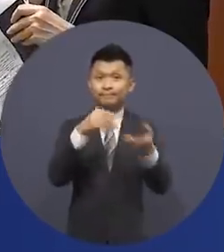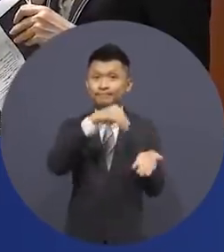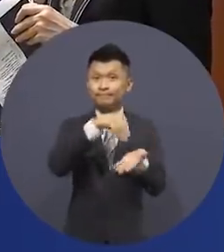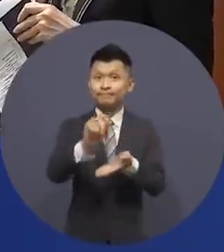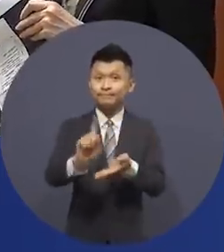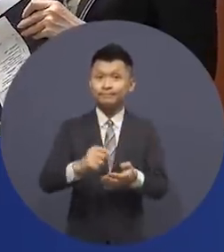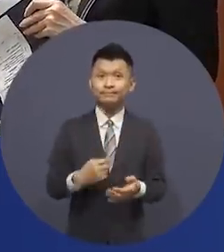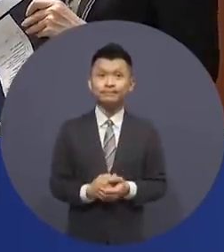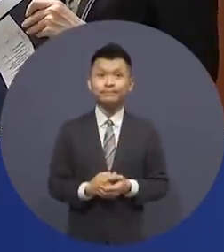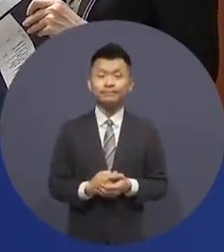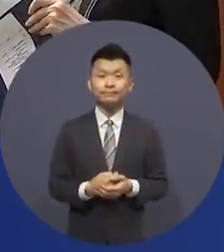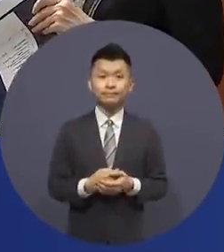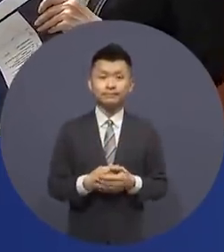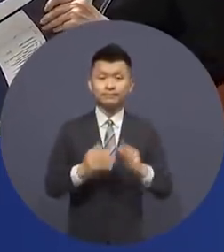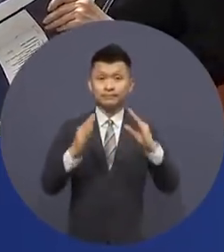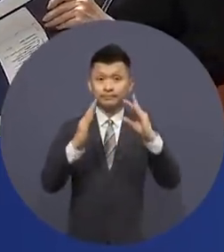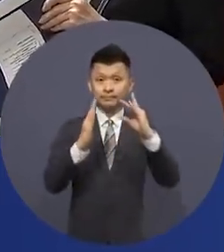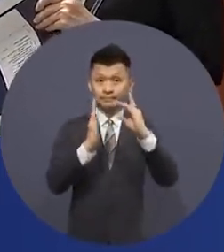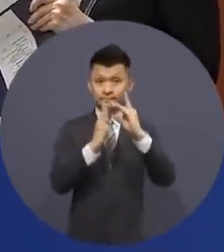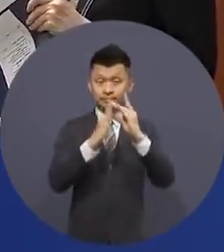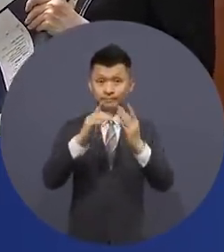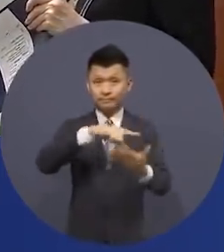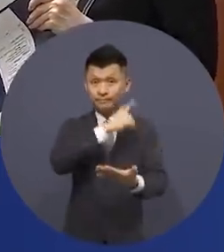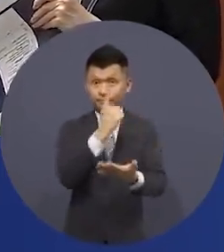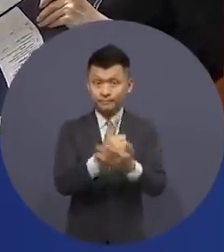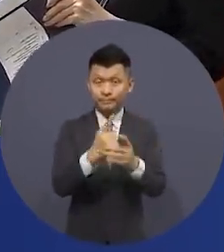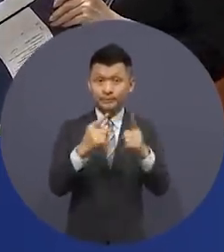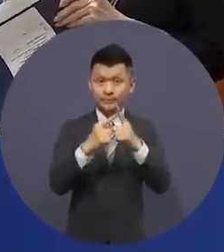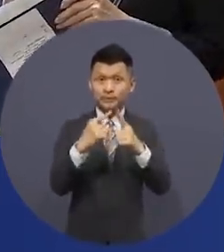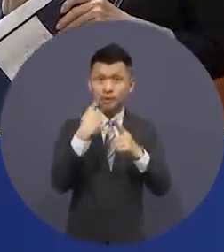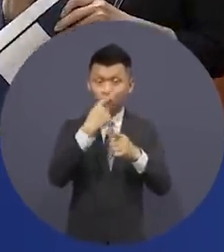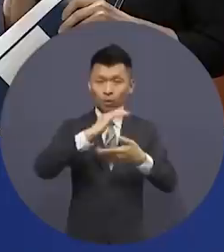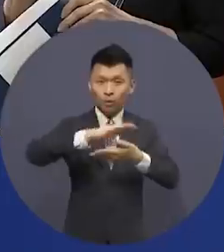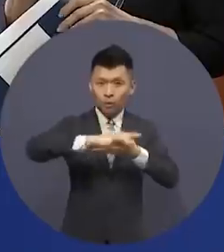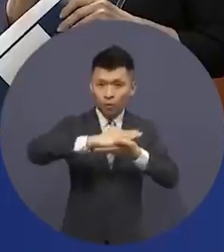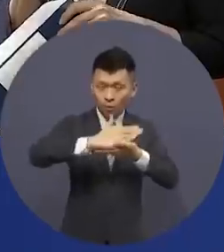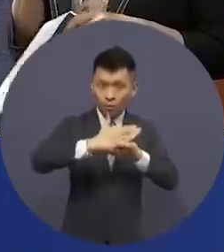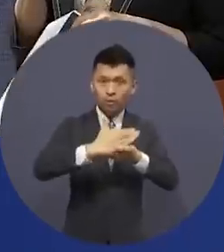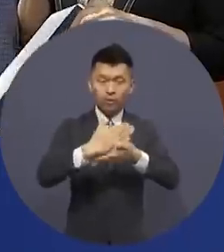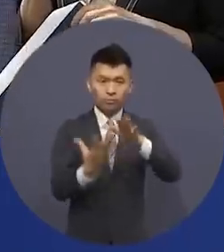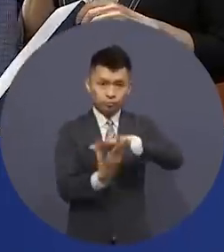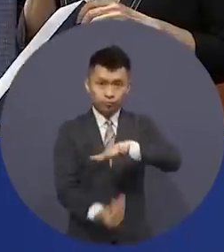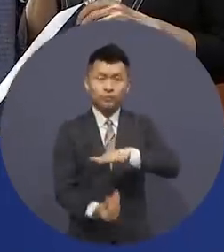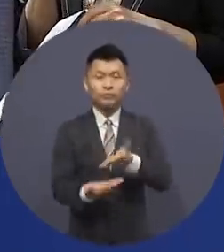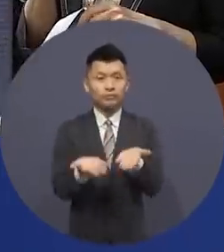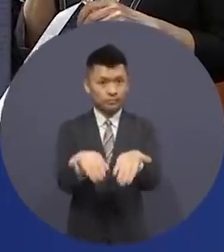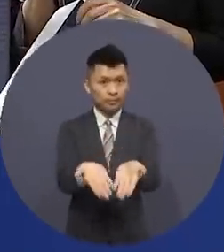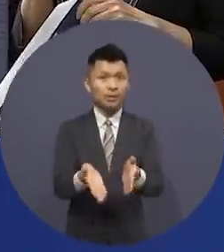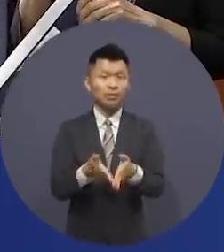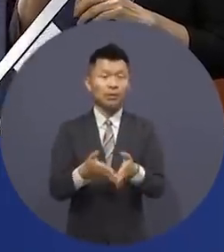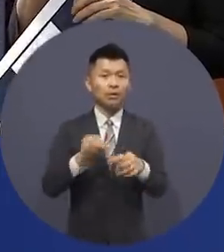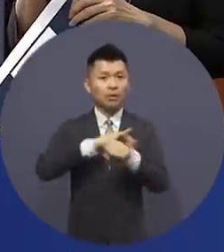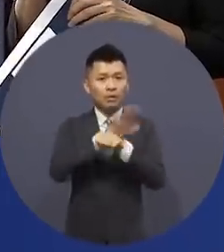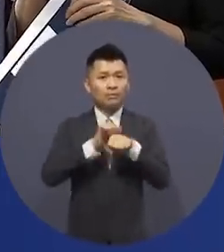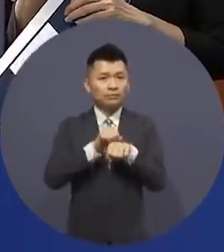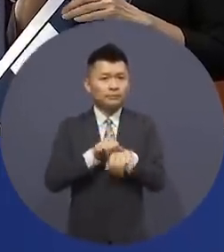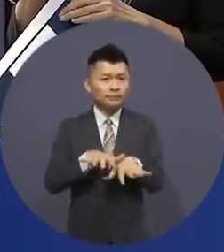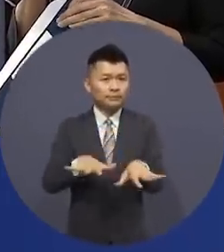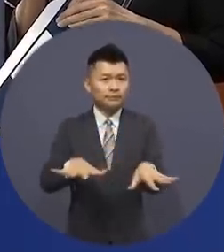的全户的人口存折，或者是内页的影本。那这个大家也知道，因为这个疫情的影响是